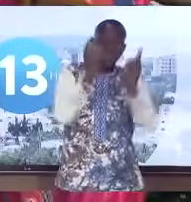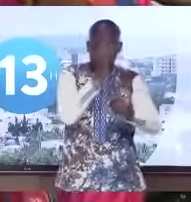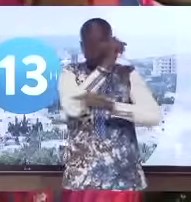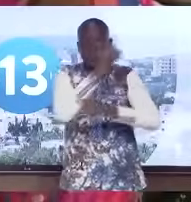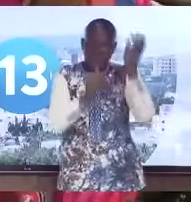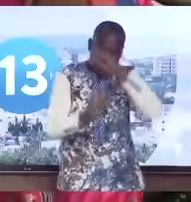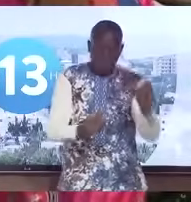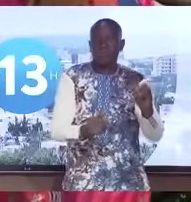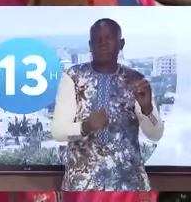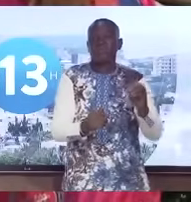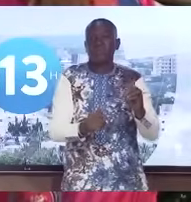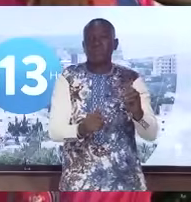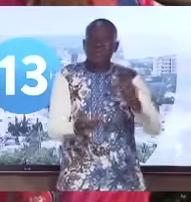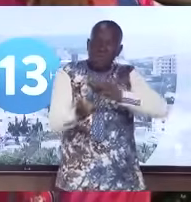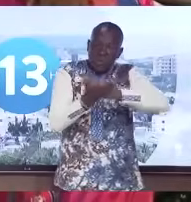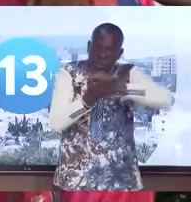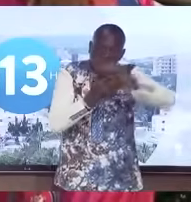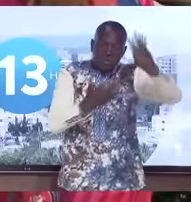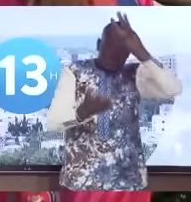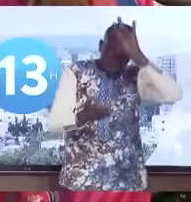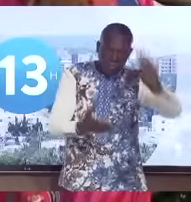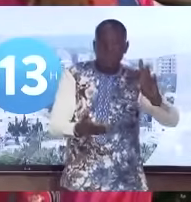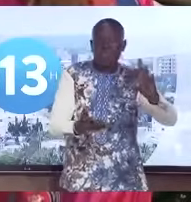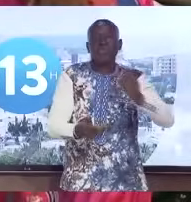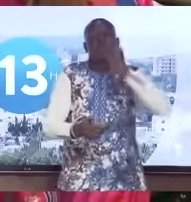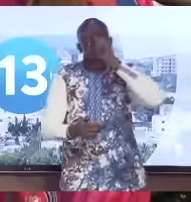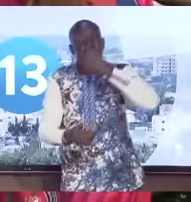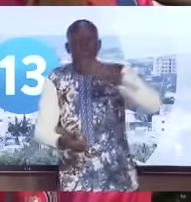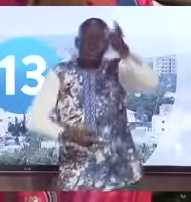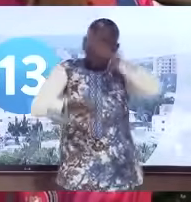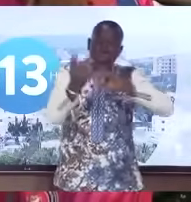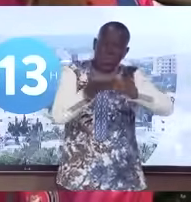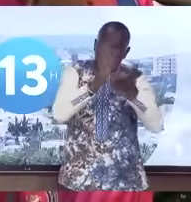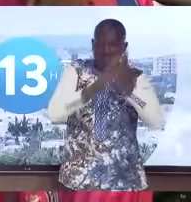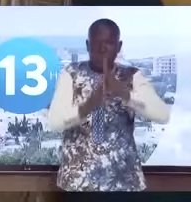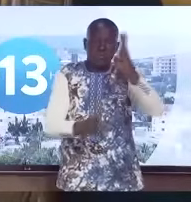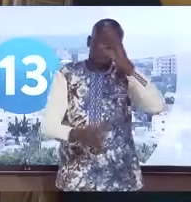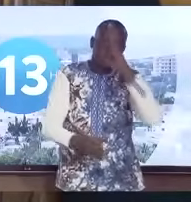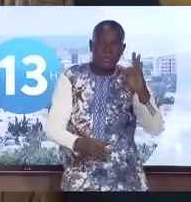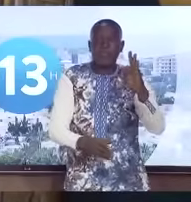Ouagadougou. 7 jours de jeûne et de supplication pour le retour de la paix au Burkina.